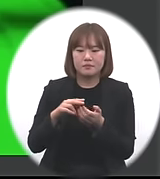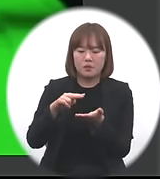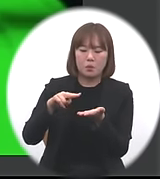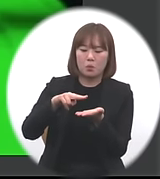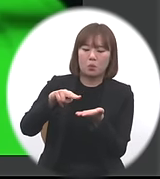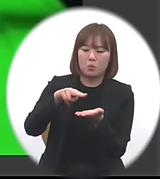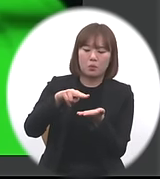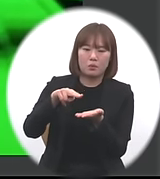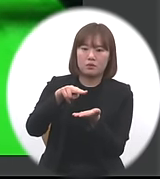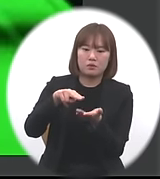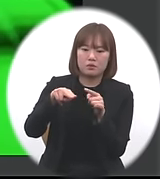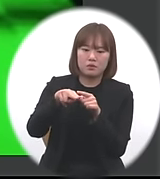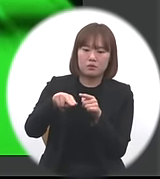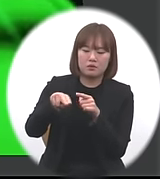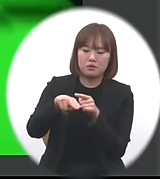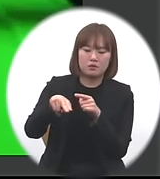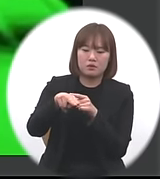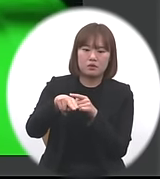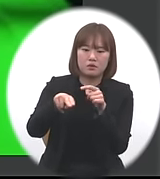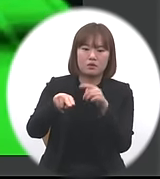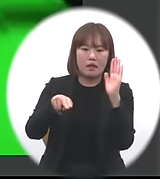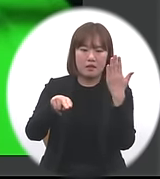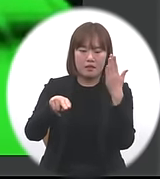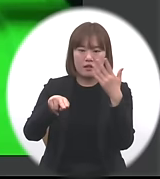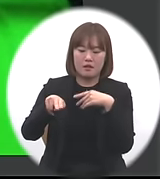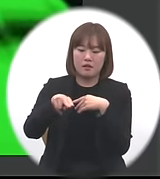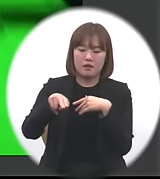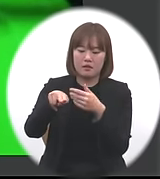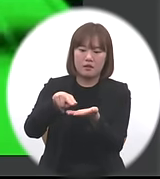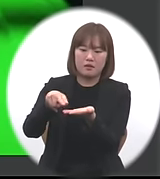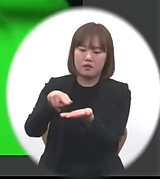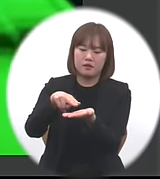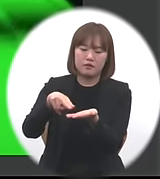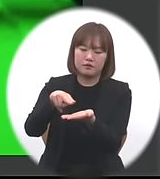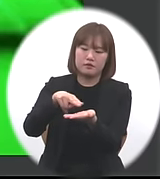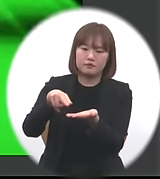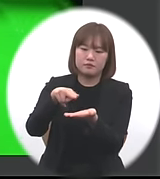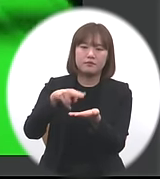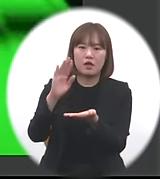영상처럼 칫솔모의 끝부분은 고정이 되어 있는 채로 머리만 움직이는 겁니다. 이렇게